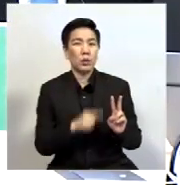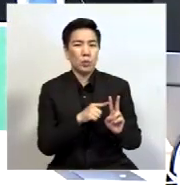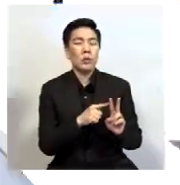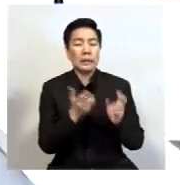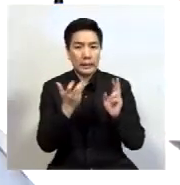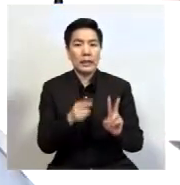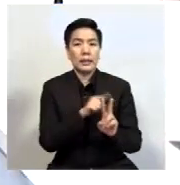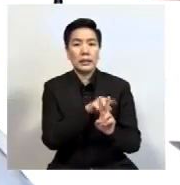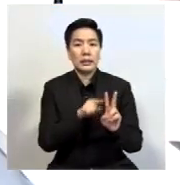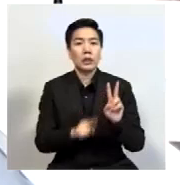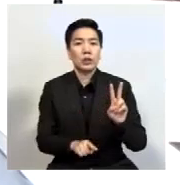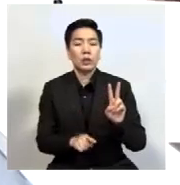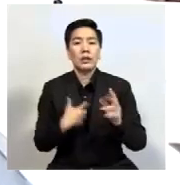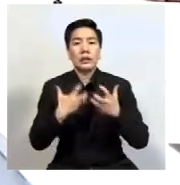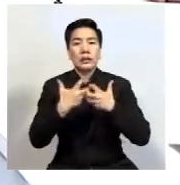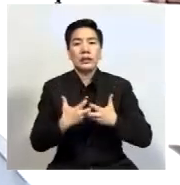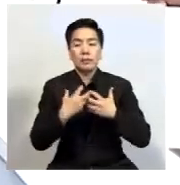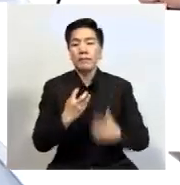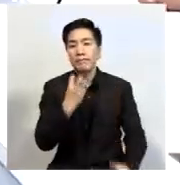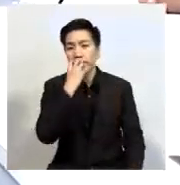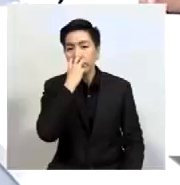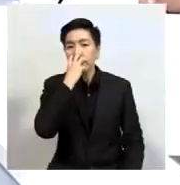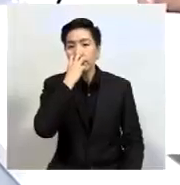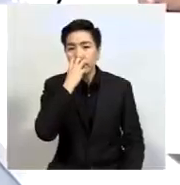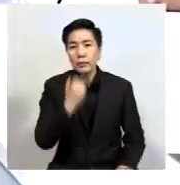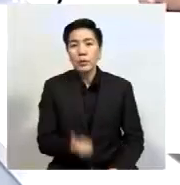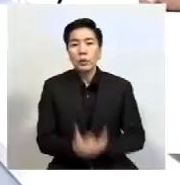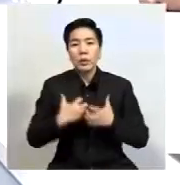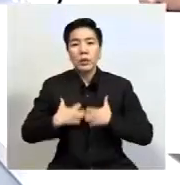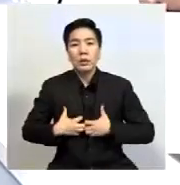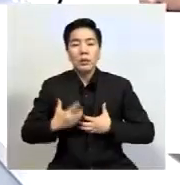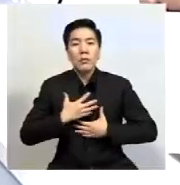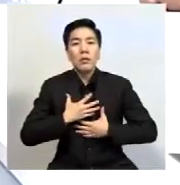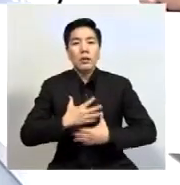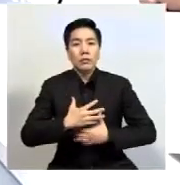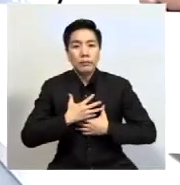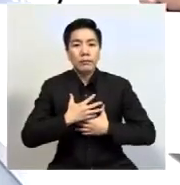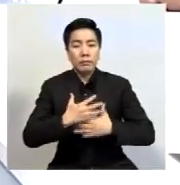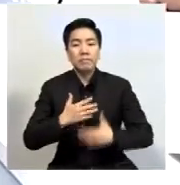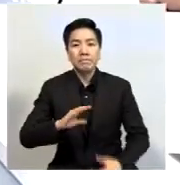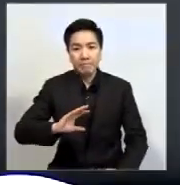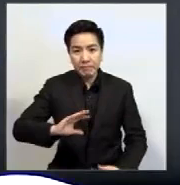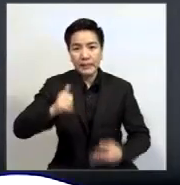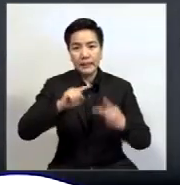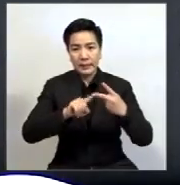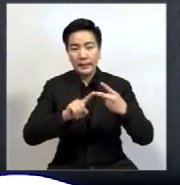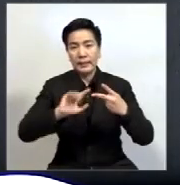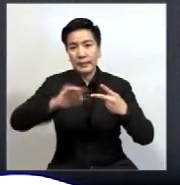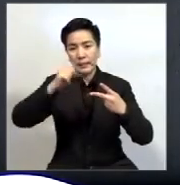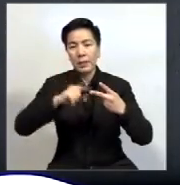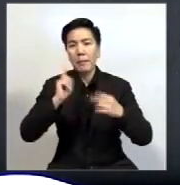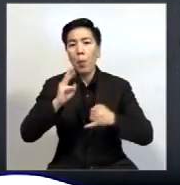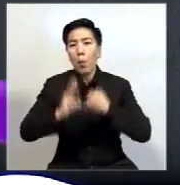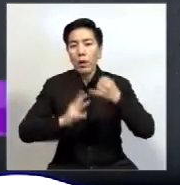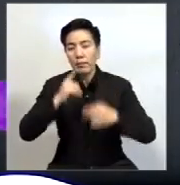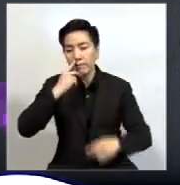ยังวิกฤตก่อนหน้านี้นะคะที่ใช้เครื่องเอ็กโมหรือว่าเครื่องช่วยพยุงปอดตอบสนองดีขึ้นอีก1คนที่มีเชื้อวัณโรคด้ว